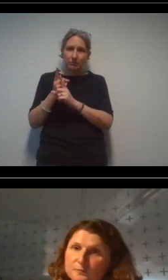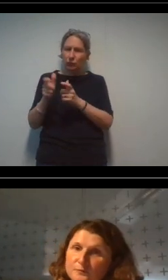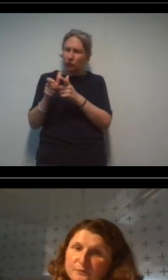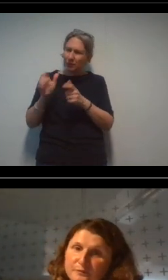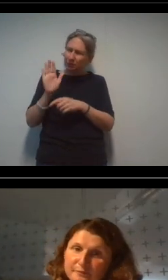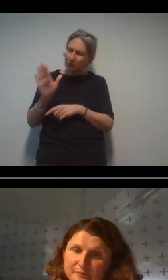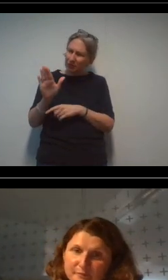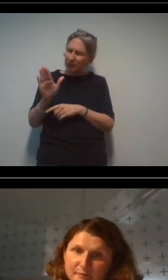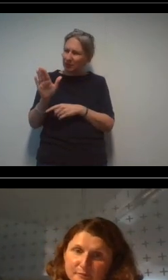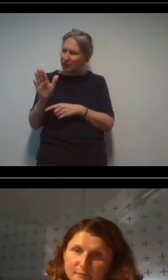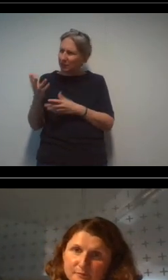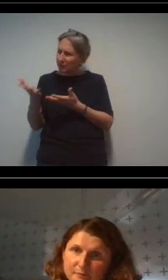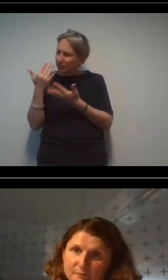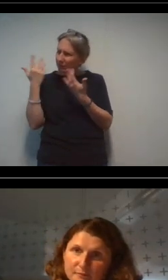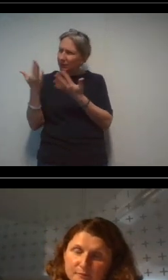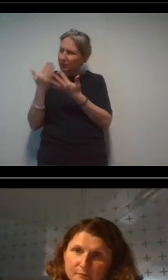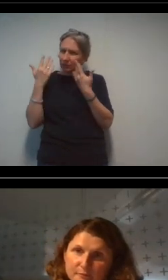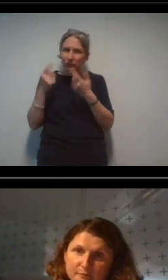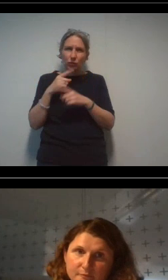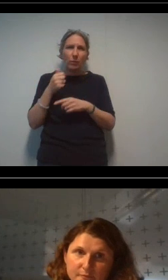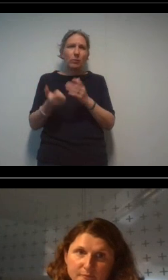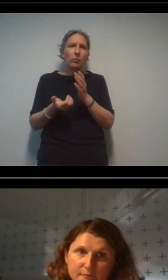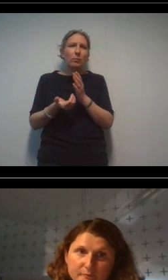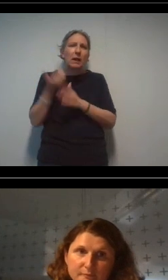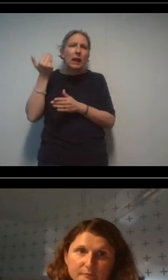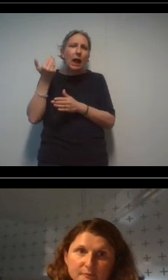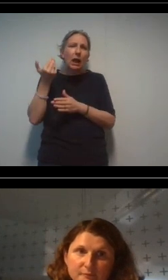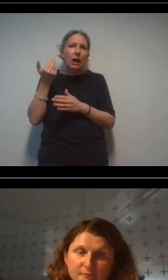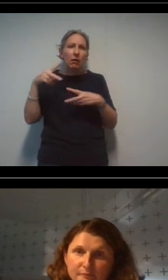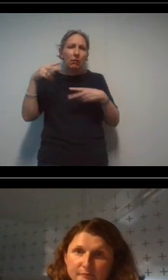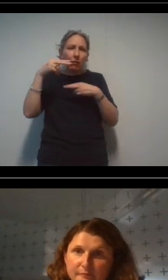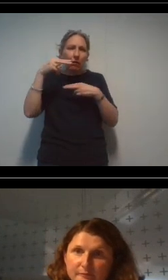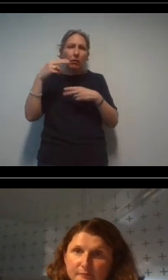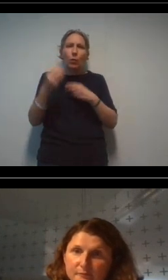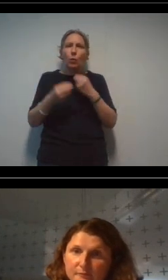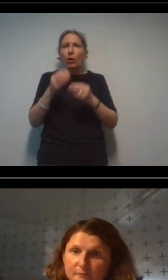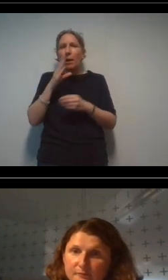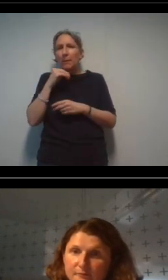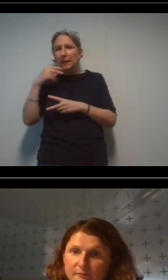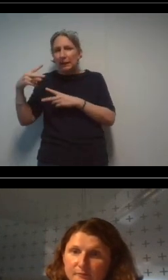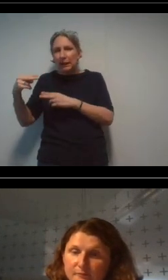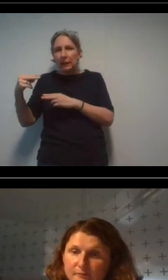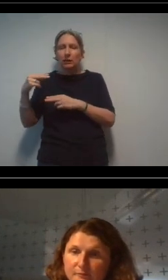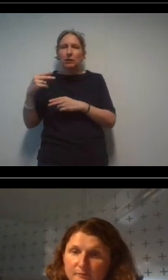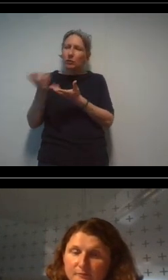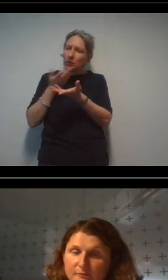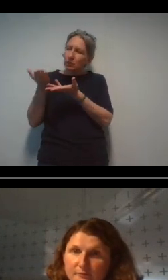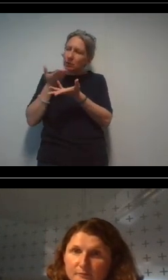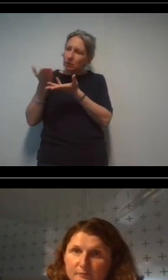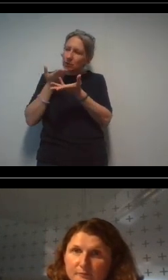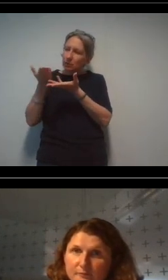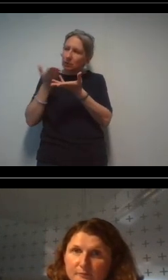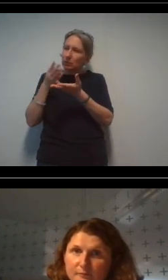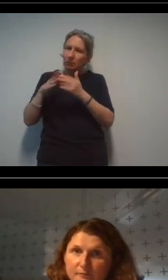entreprises le temps d'une matinée ou d'un après-midi pour mieux parler des métiers d'aujourd'hui et de demain aux jeunes qu'ils